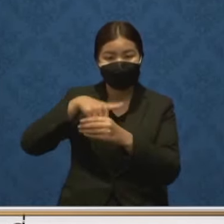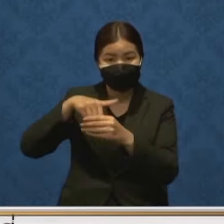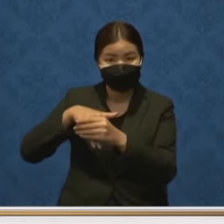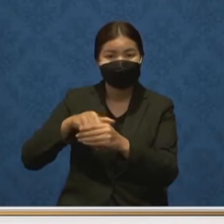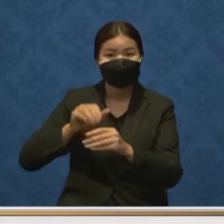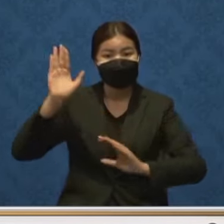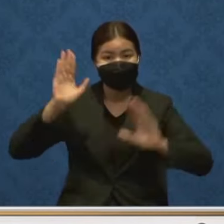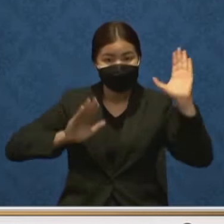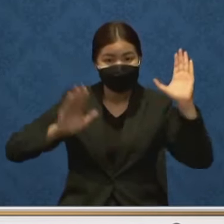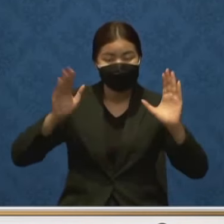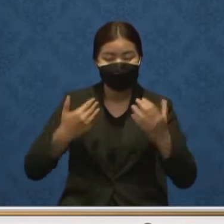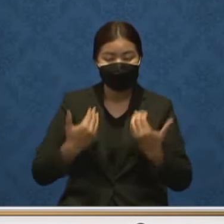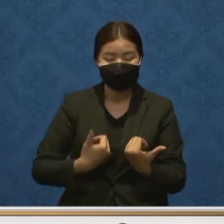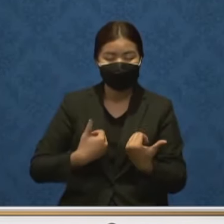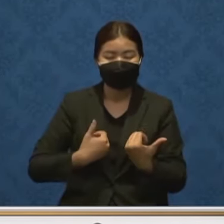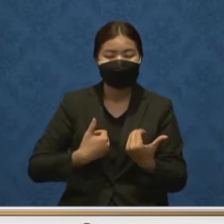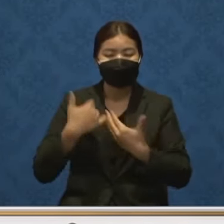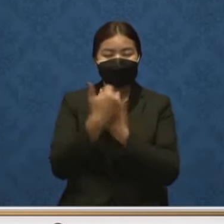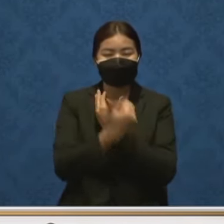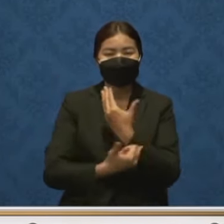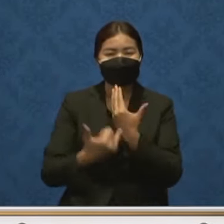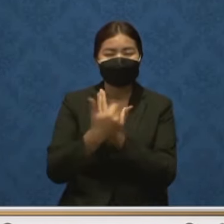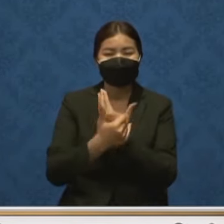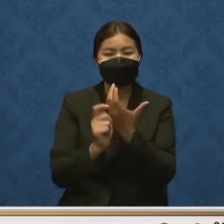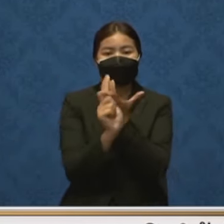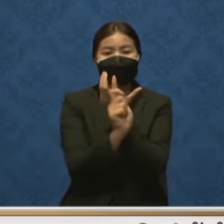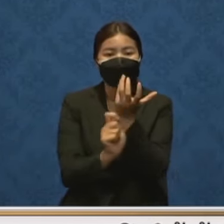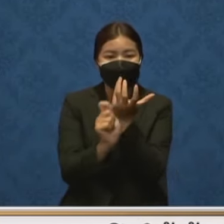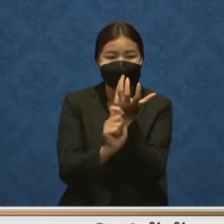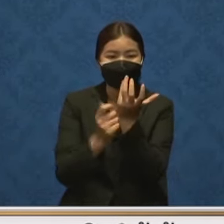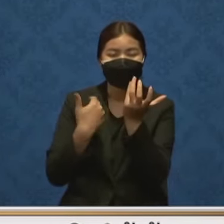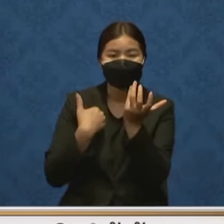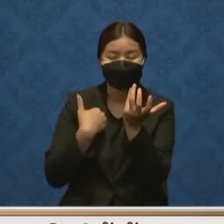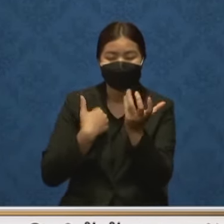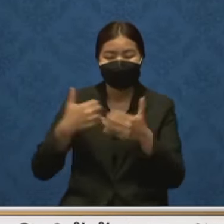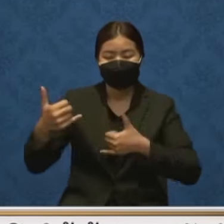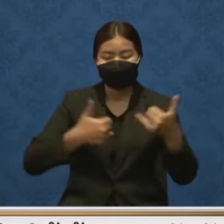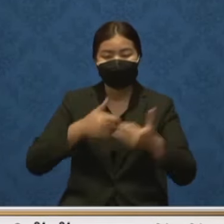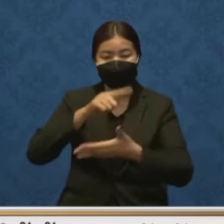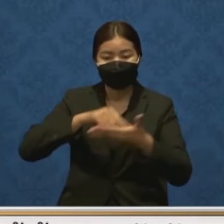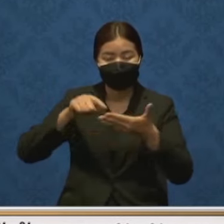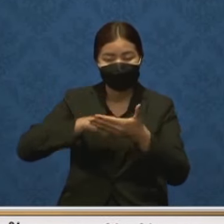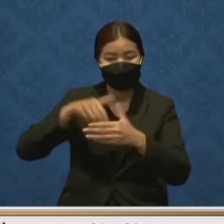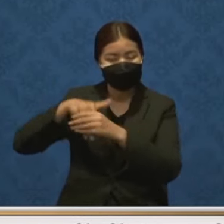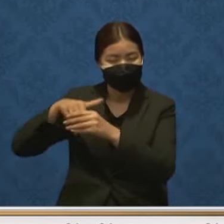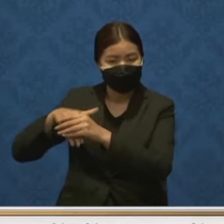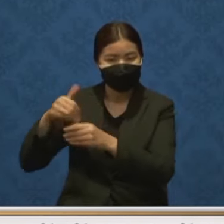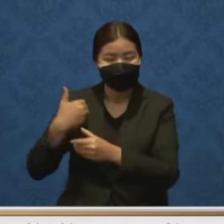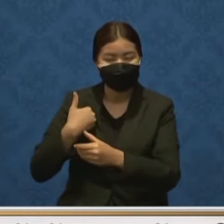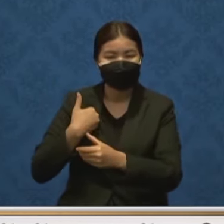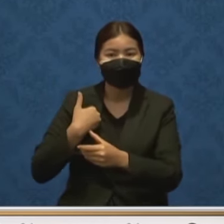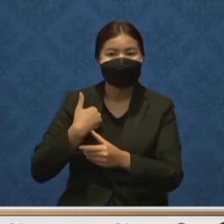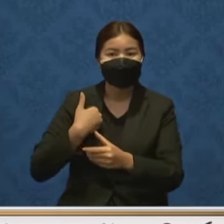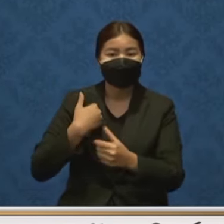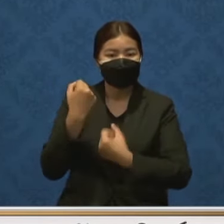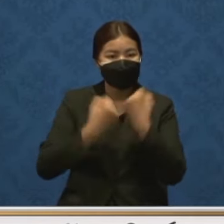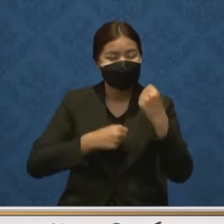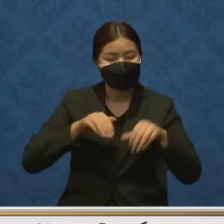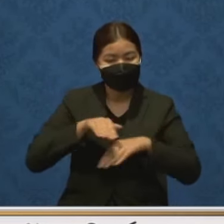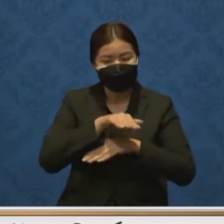เอเชียนี่ล่ะค่ะเค้าพัฒนากันไปถึงคนในเรือนจำก็มีสิทธิ์นะที่จะเข้าถึงการเลือกตั้งโดยการมีรถโมบายบริการนะคะ